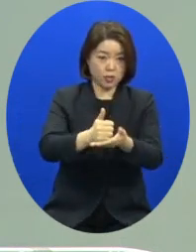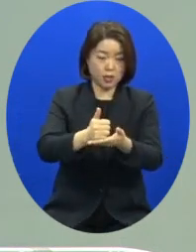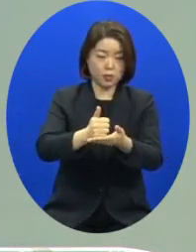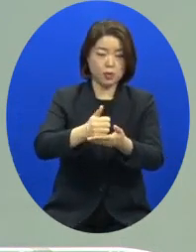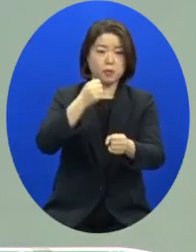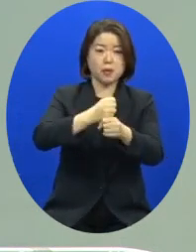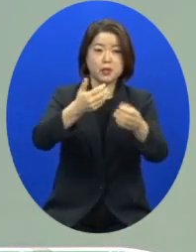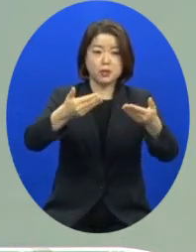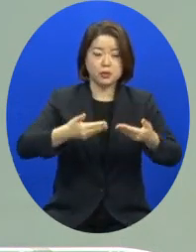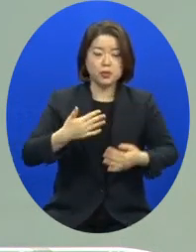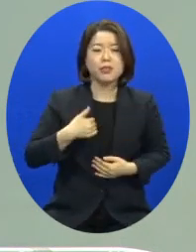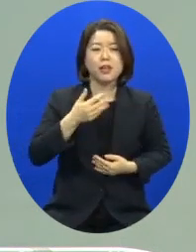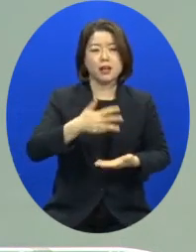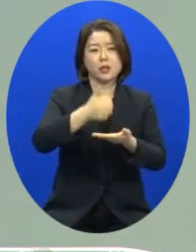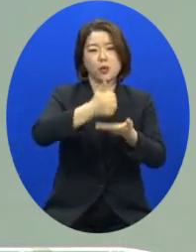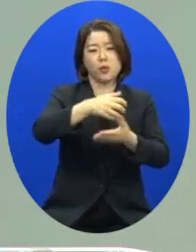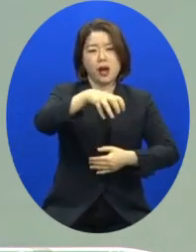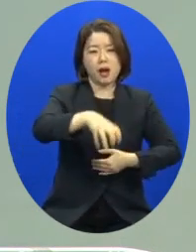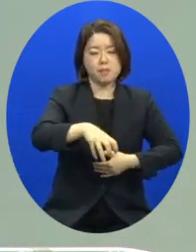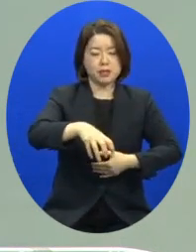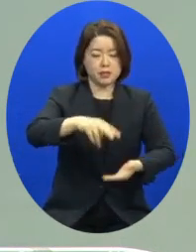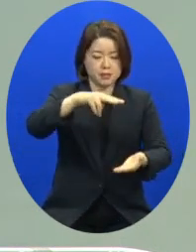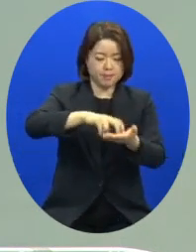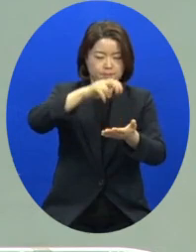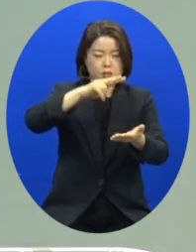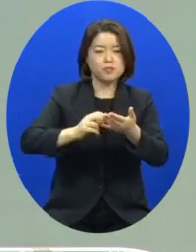여호와 앞에서 뛰놀리라.